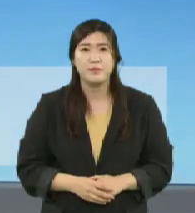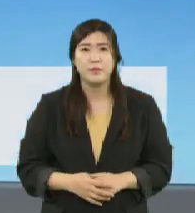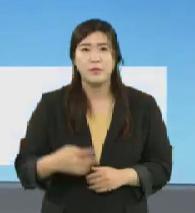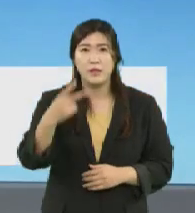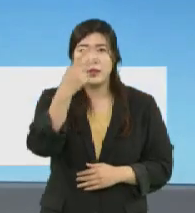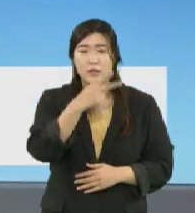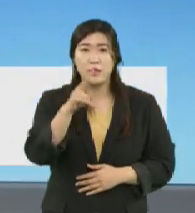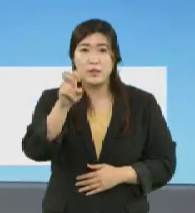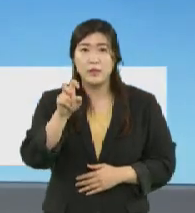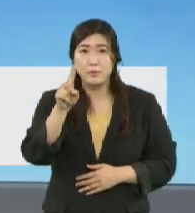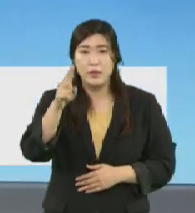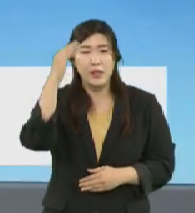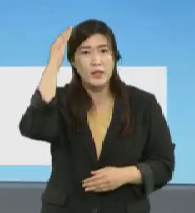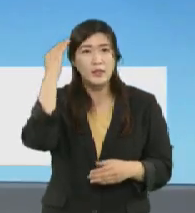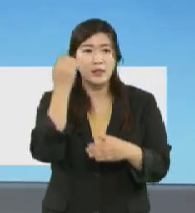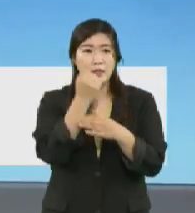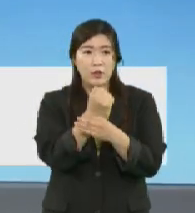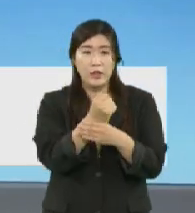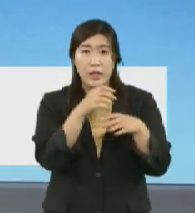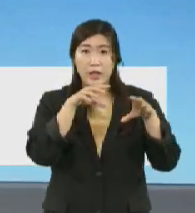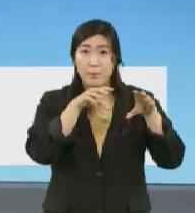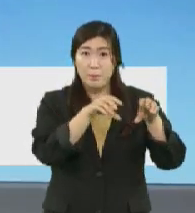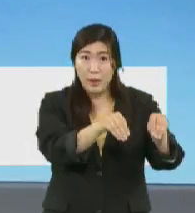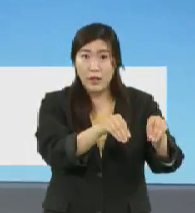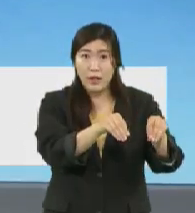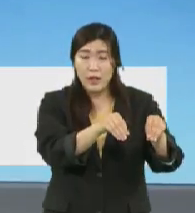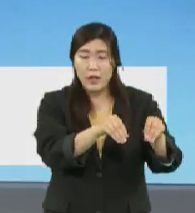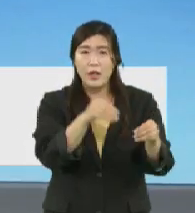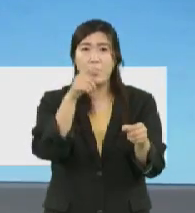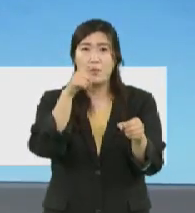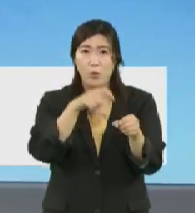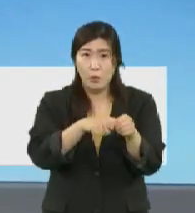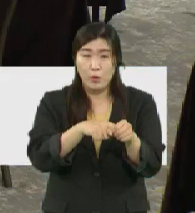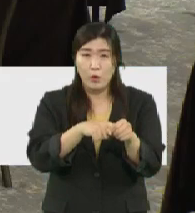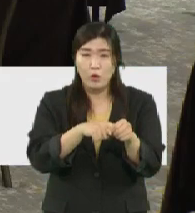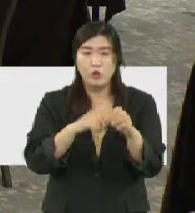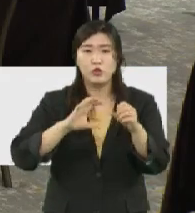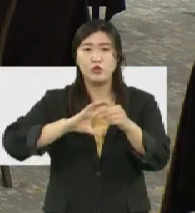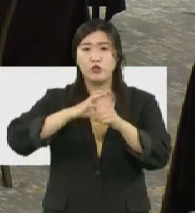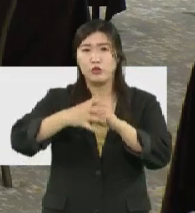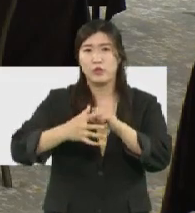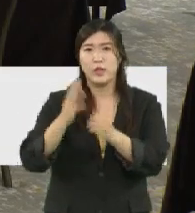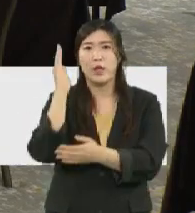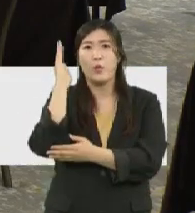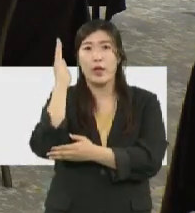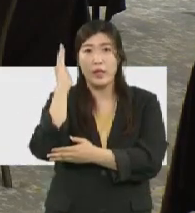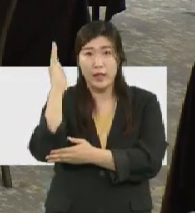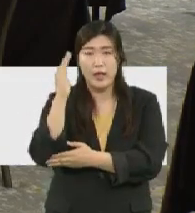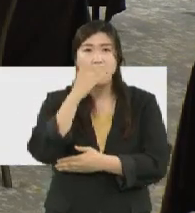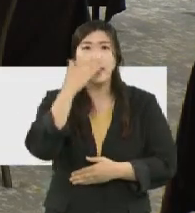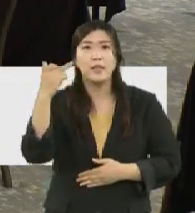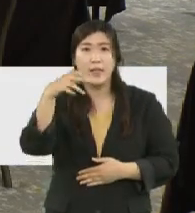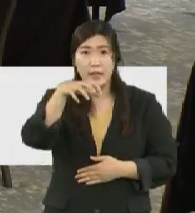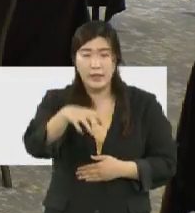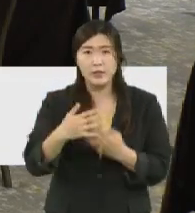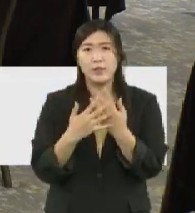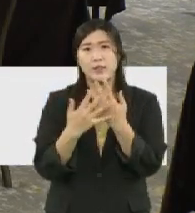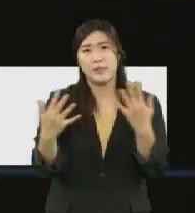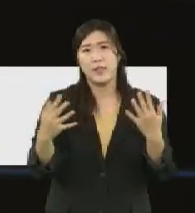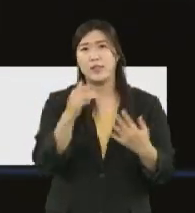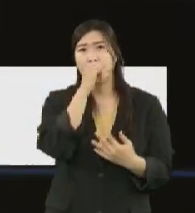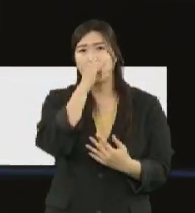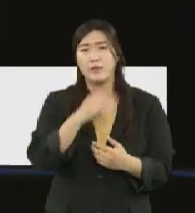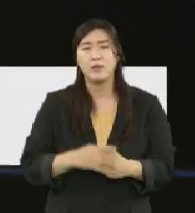2020 일탈 석탄 탄소중립 기후 위기에 대응하기 위한 국제 컨퍼런스 가 충남도 주체로 예산에서